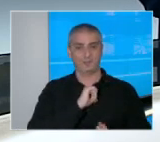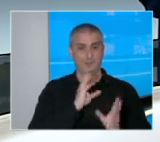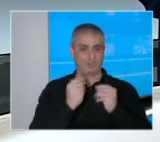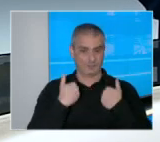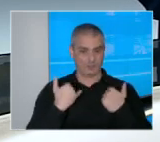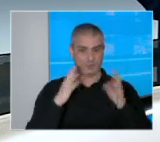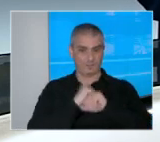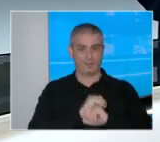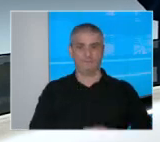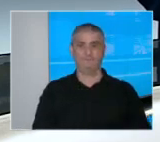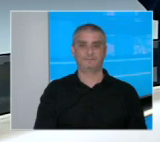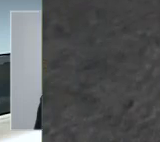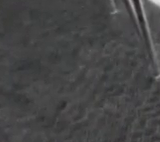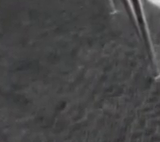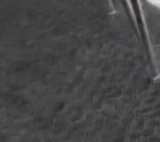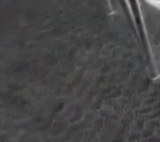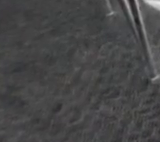איתנו הערב.